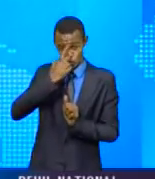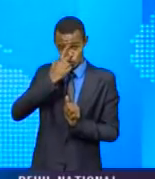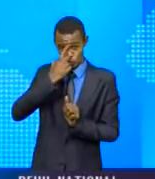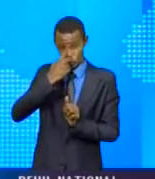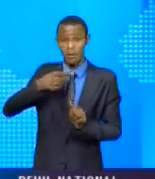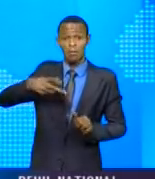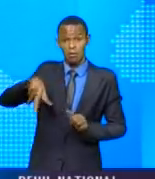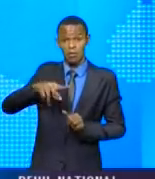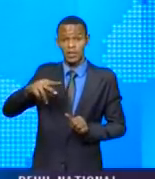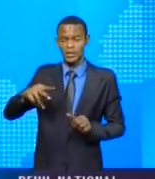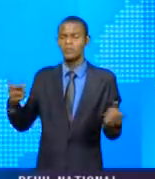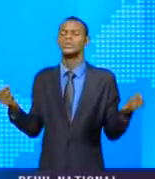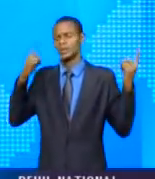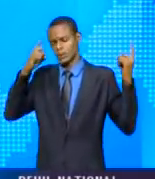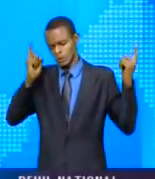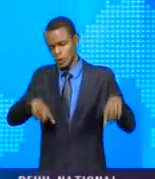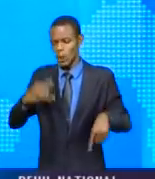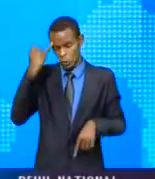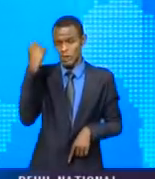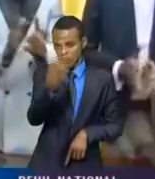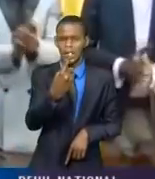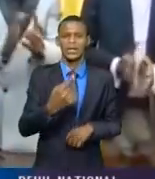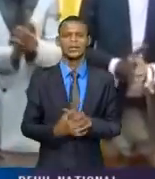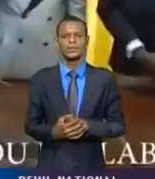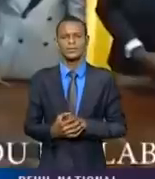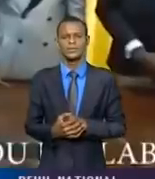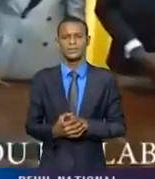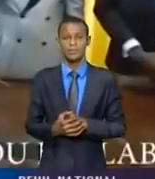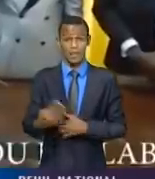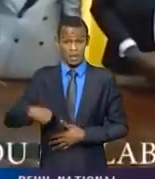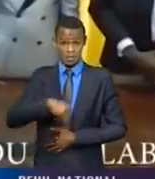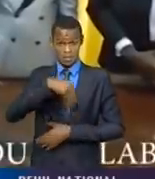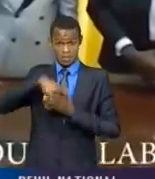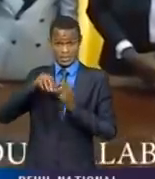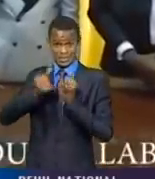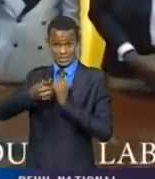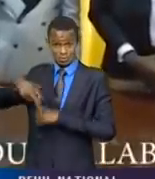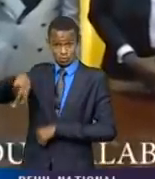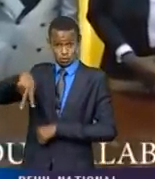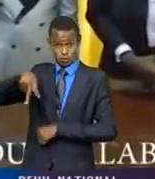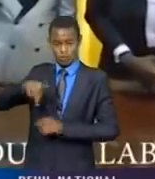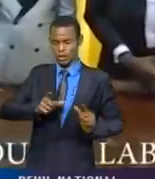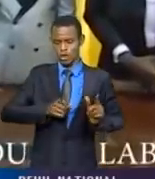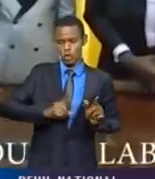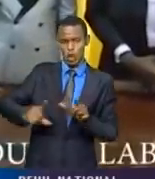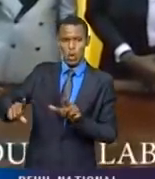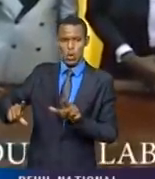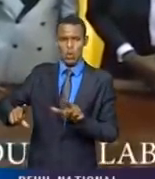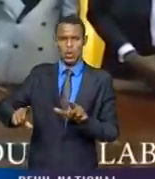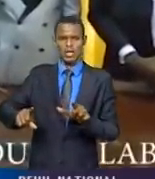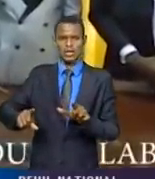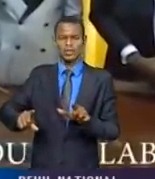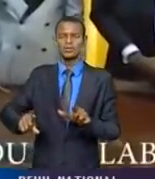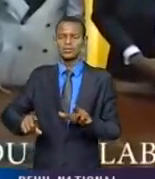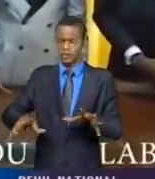objectif en 2021 suivez les membres de l'assemblée provinciale l'eau là-bas ont adhéré volontairement à l'union sacrée pour la nation